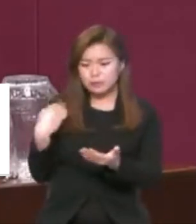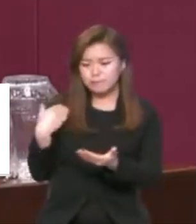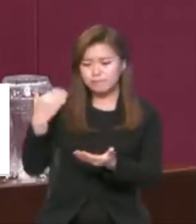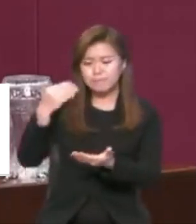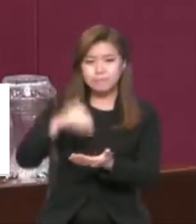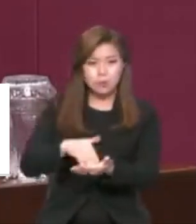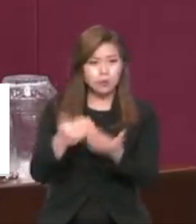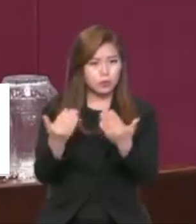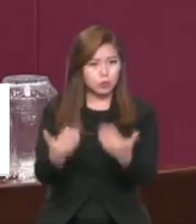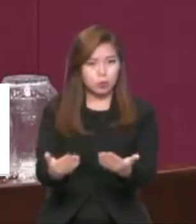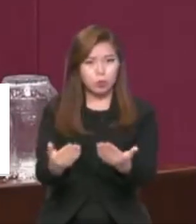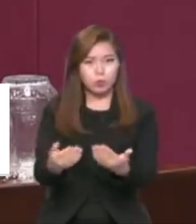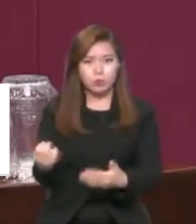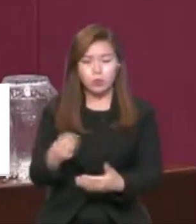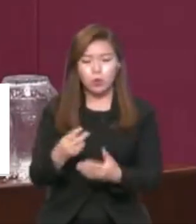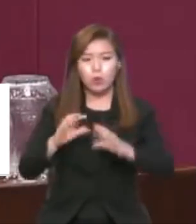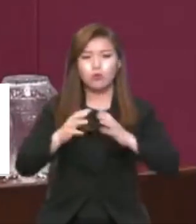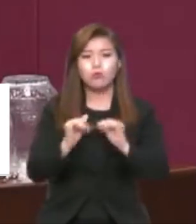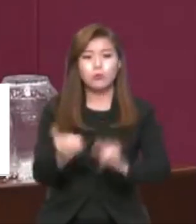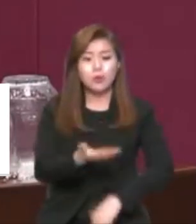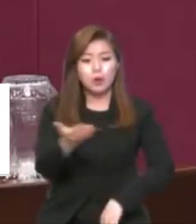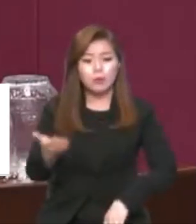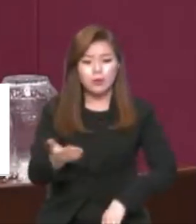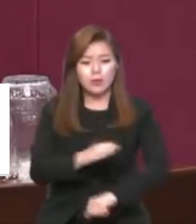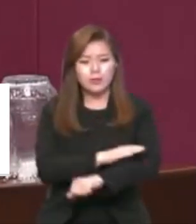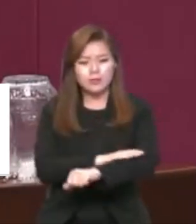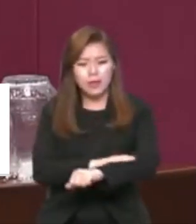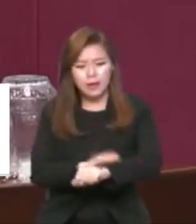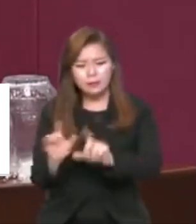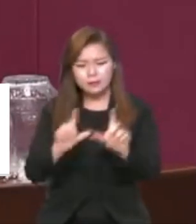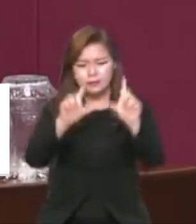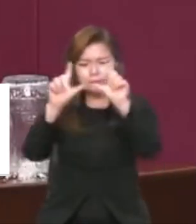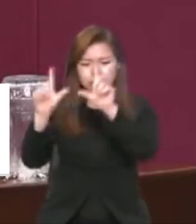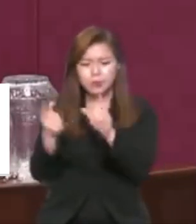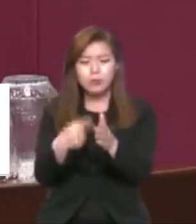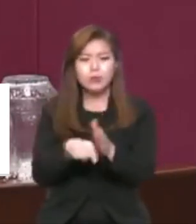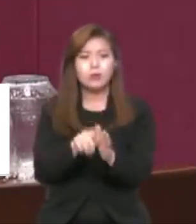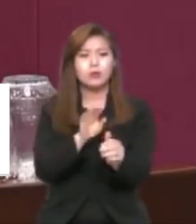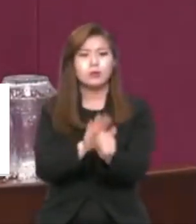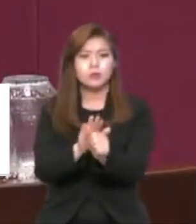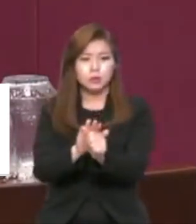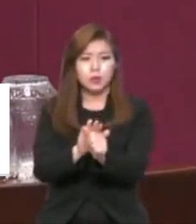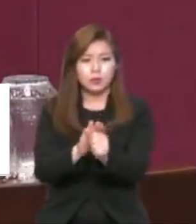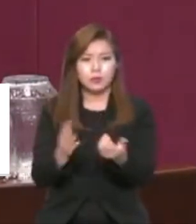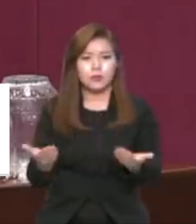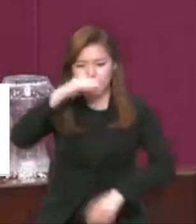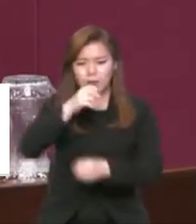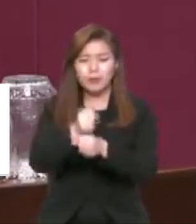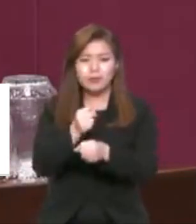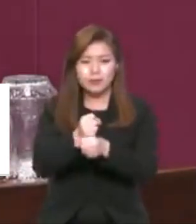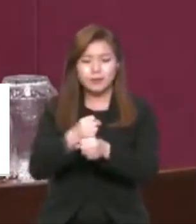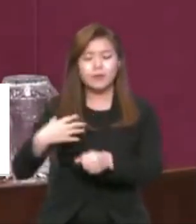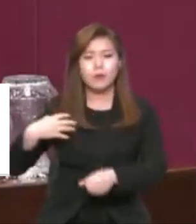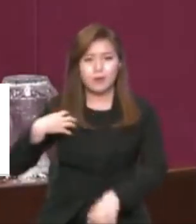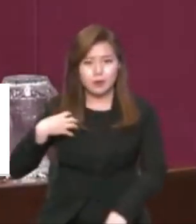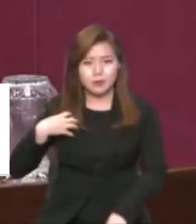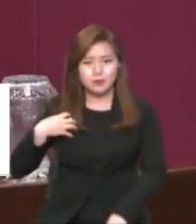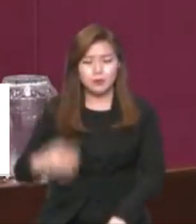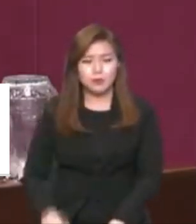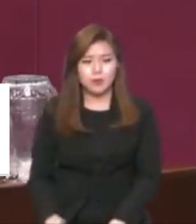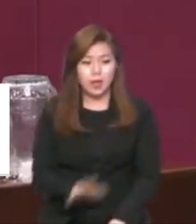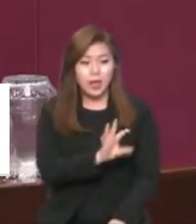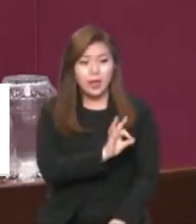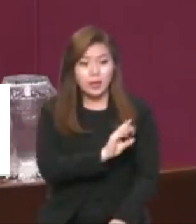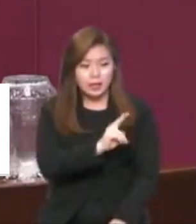돌려드림으로써 국민들이 더 잘 설 수 있게 지원하는 일이 저희들의 일입니다. 야당